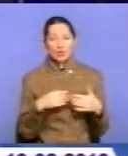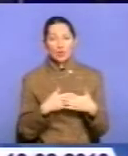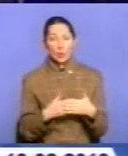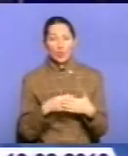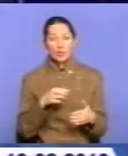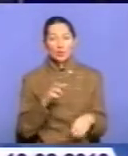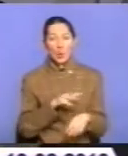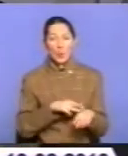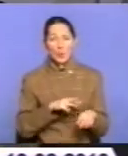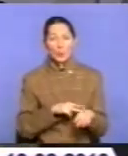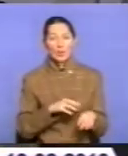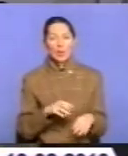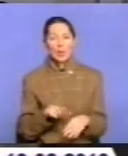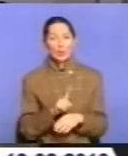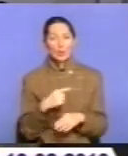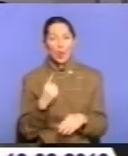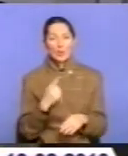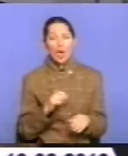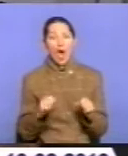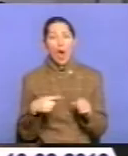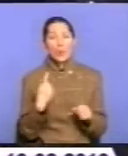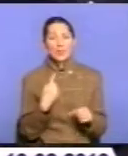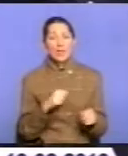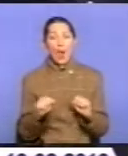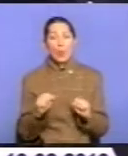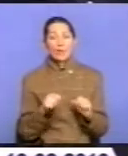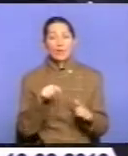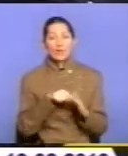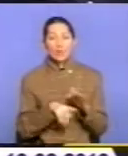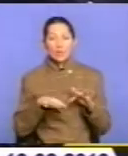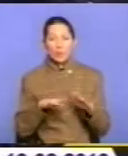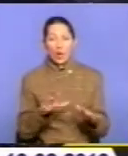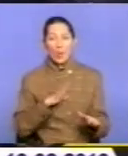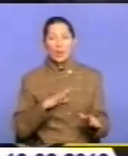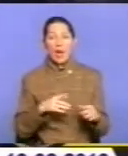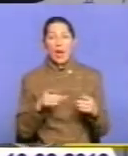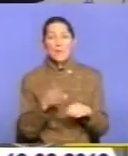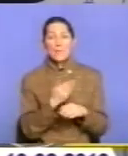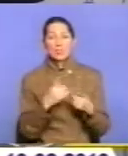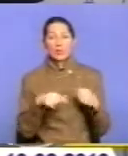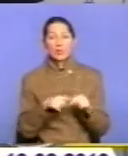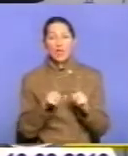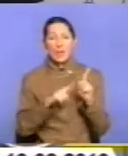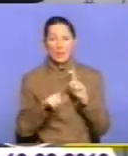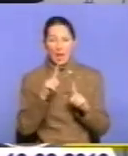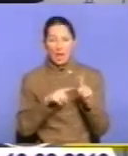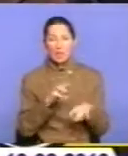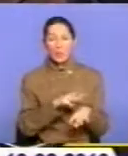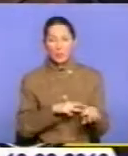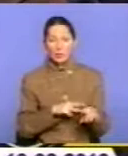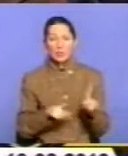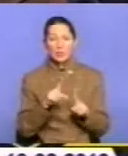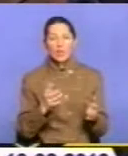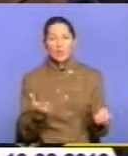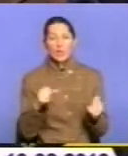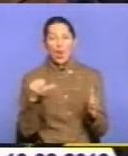області. В обласному управлінні внутрішніх справ відбулася міжвідомча нарада правоохоронців області. На зібранні, у якому взяли участь